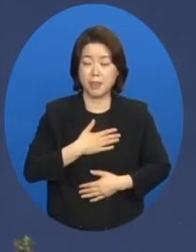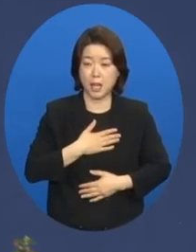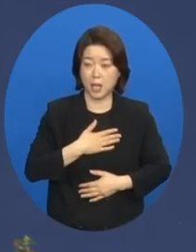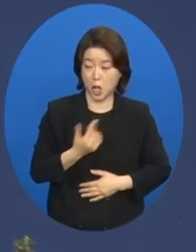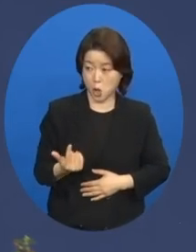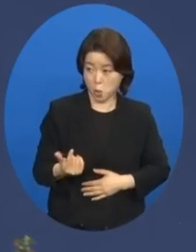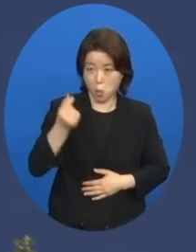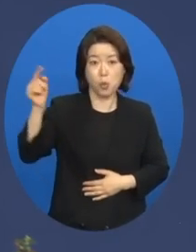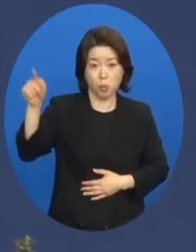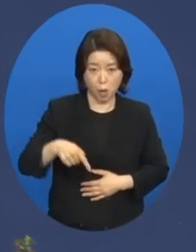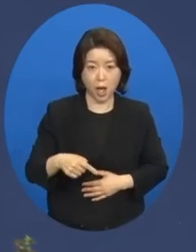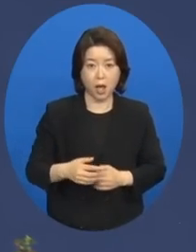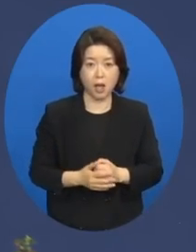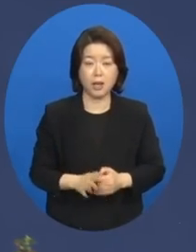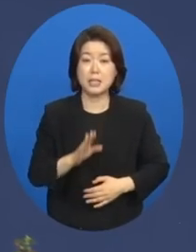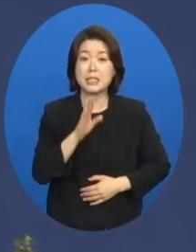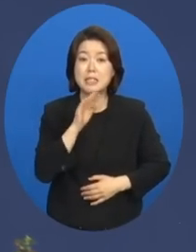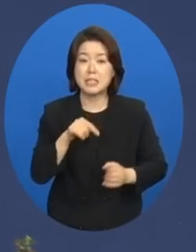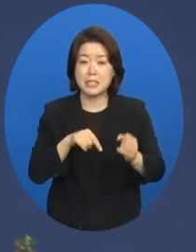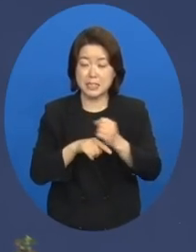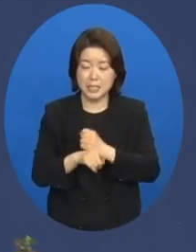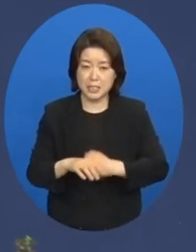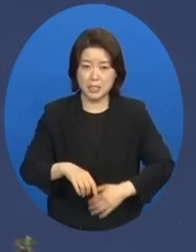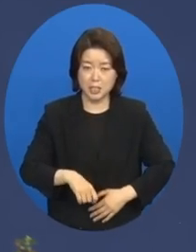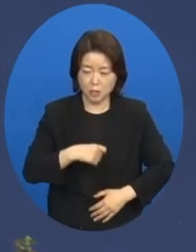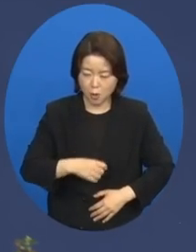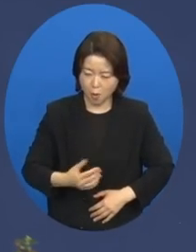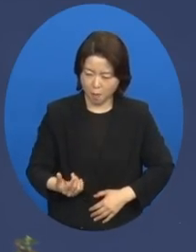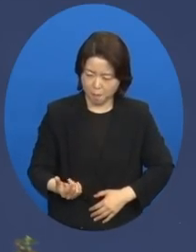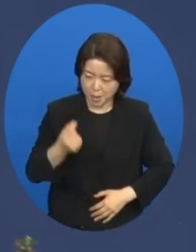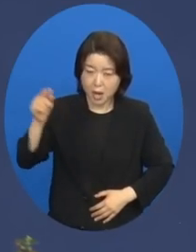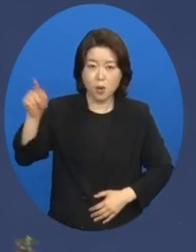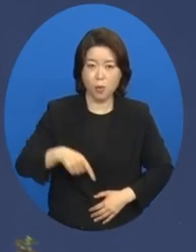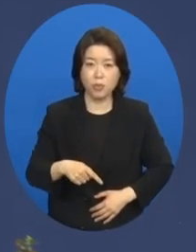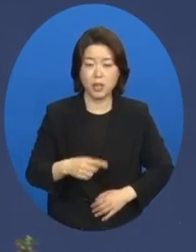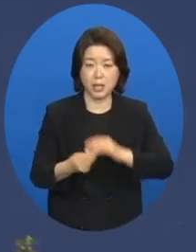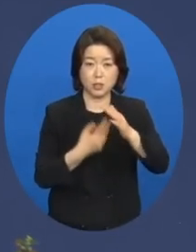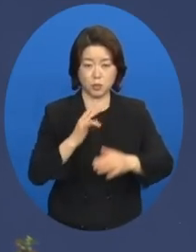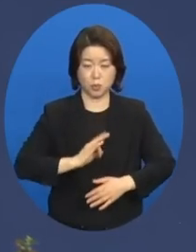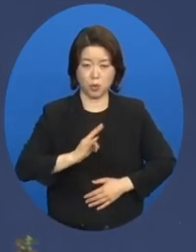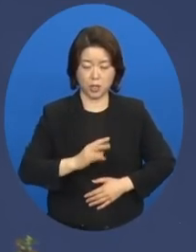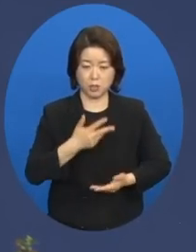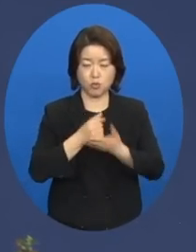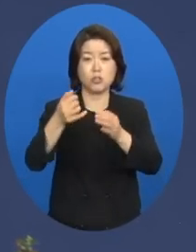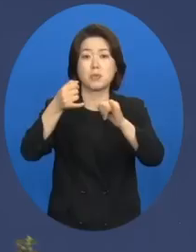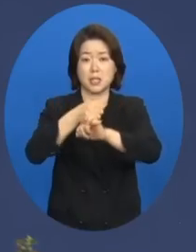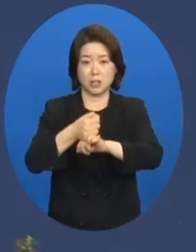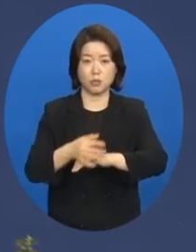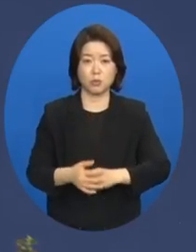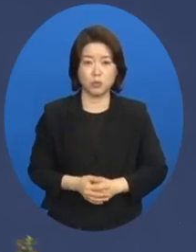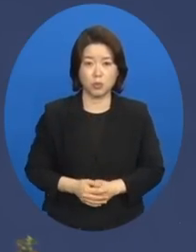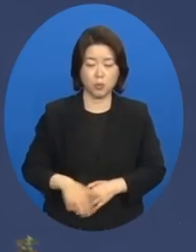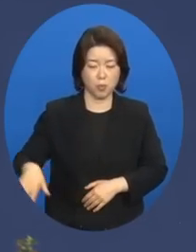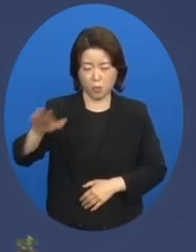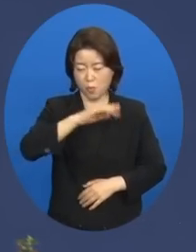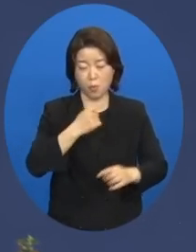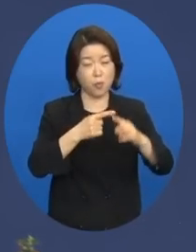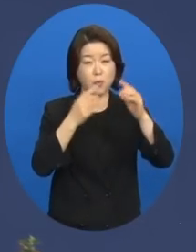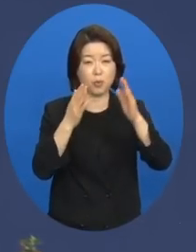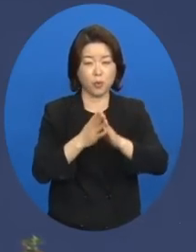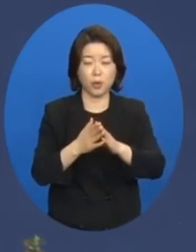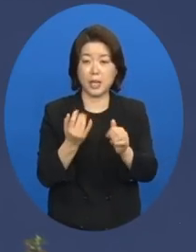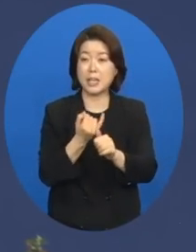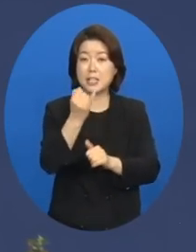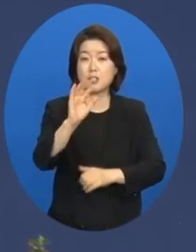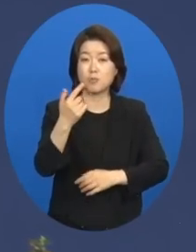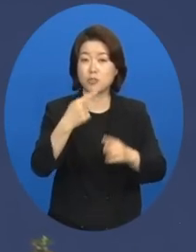올게 진실로 속히 오리라 요한계시록 마지막 주님의 약속입니다. 그러면 온 교회가 신부된